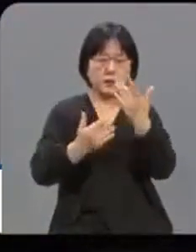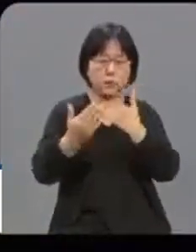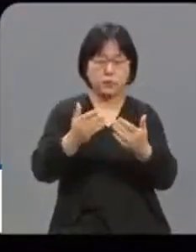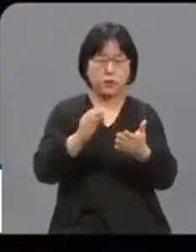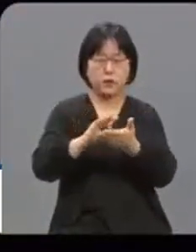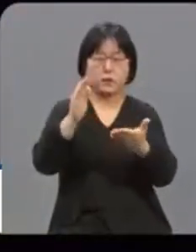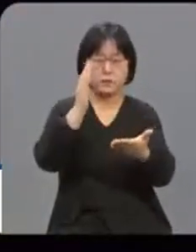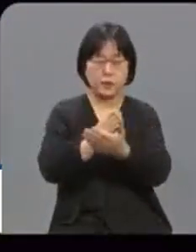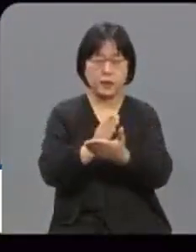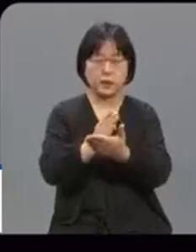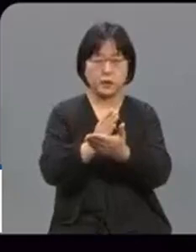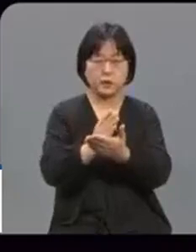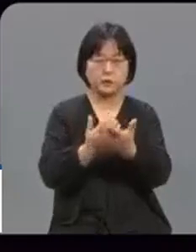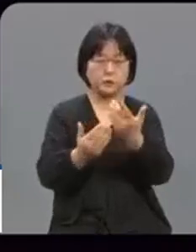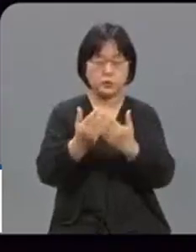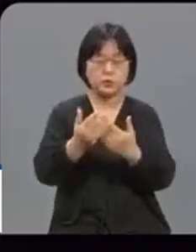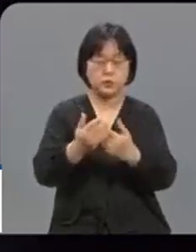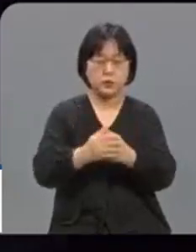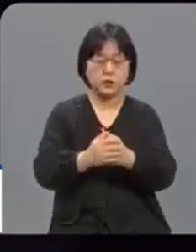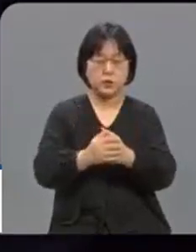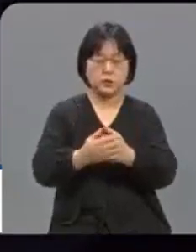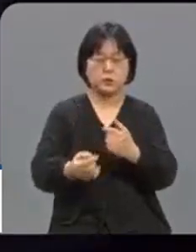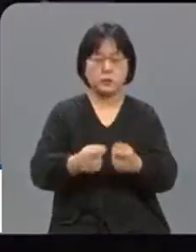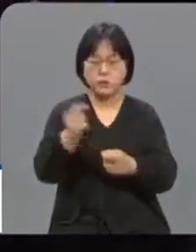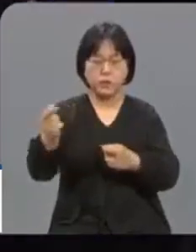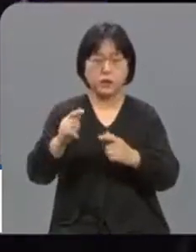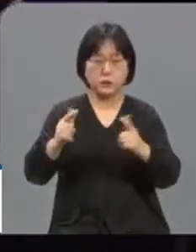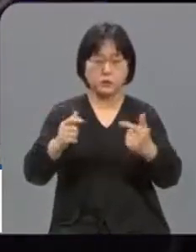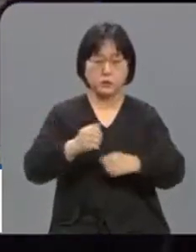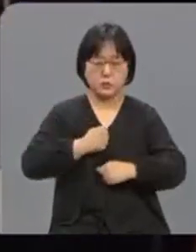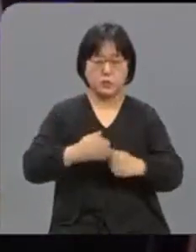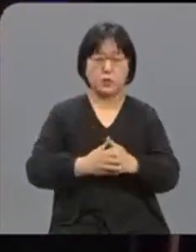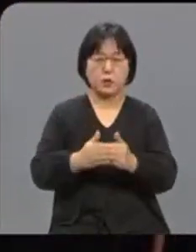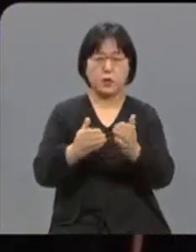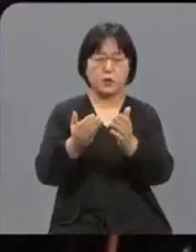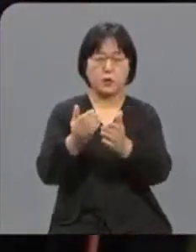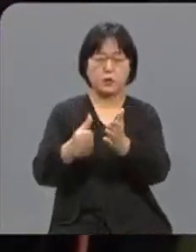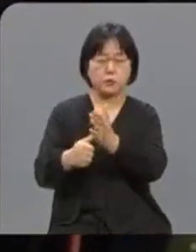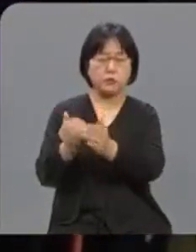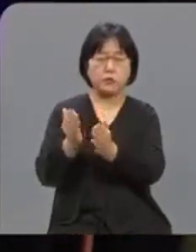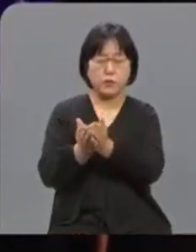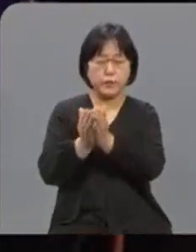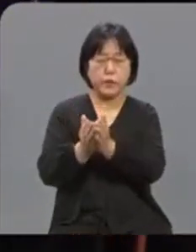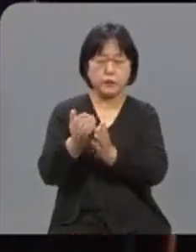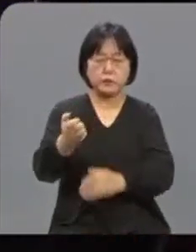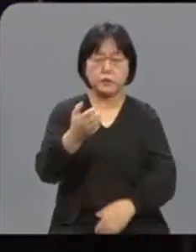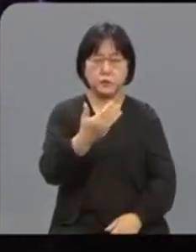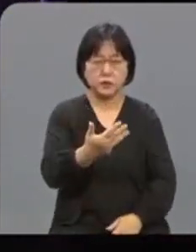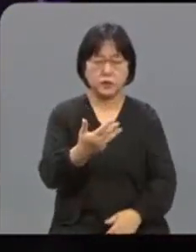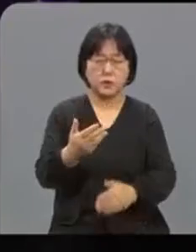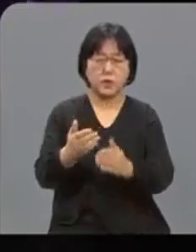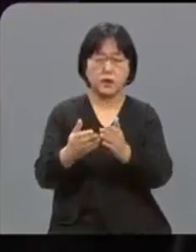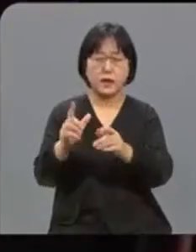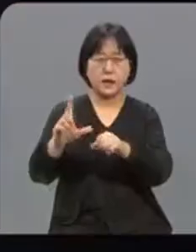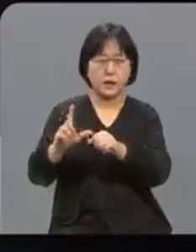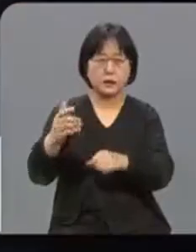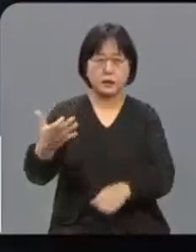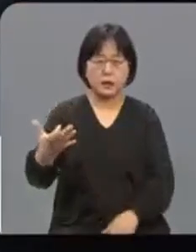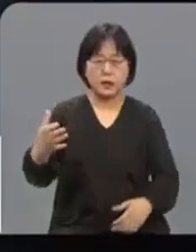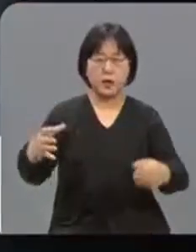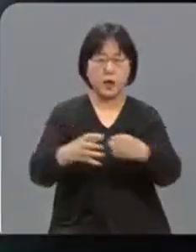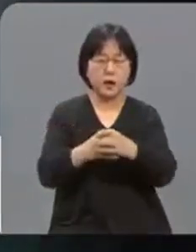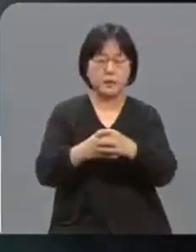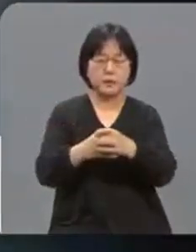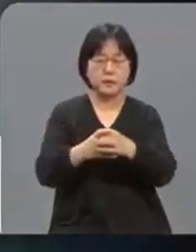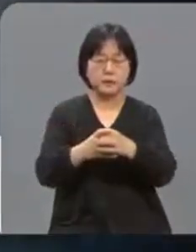금지하며 불꽃등이 튀지 않도록. 화물선에 58명, LNG 운반선에 19명 등 두